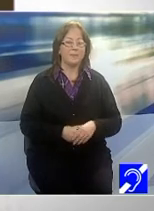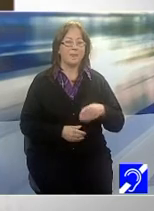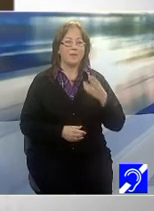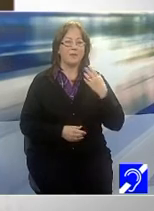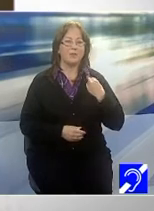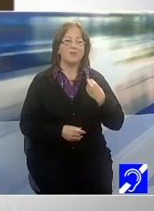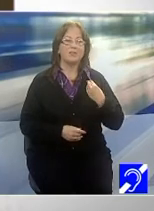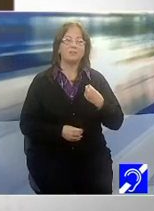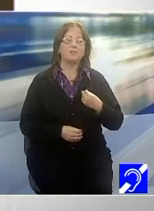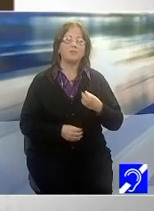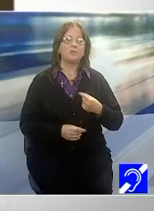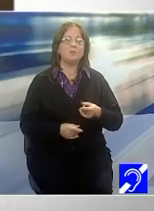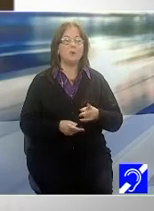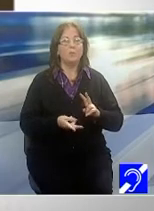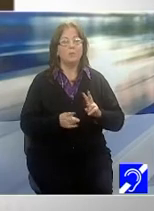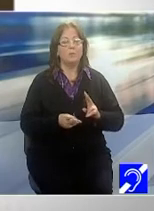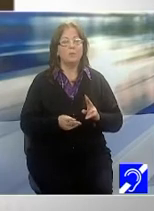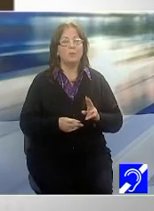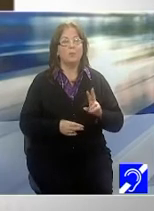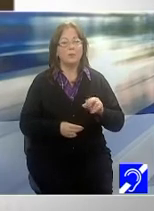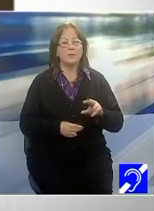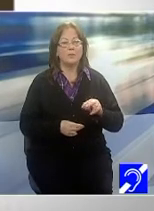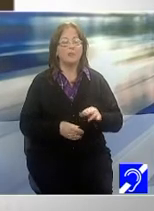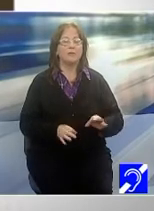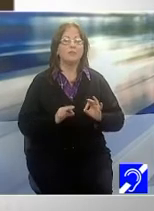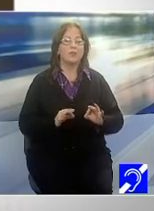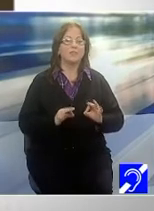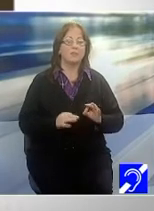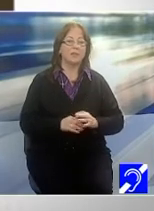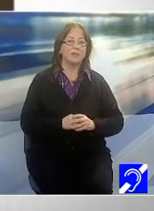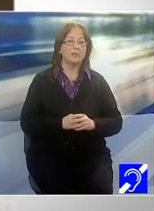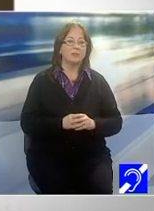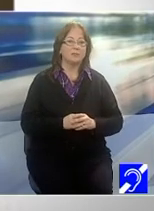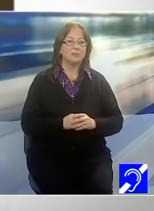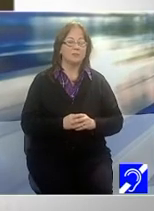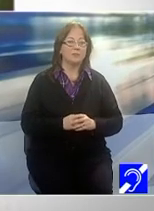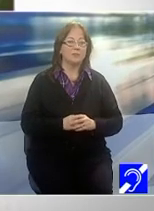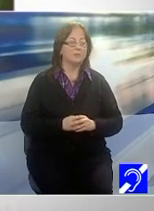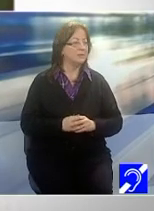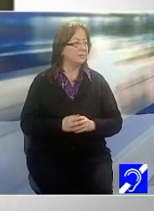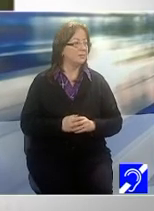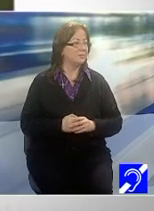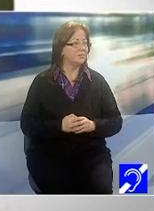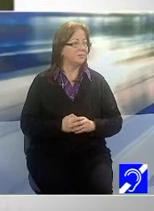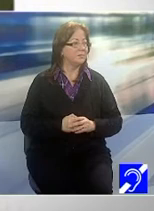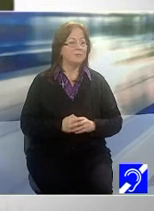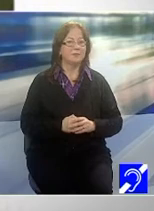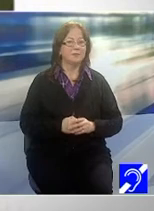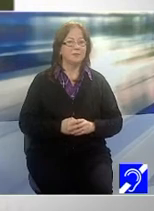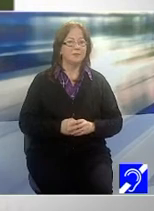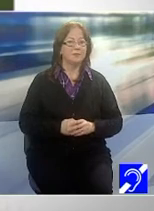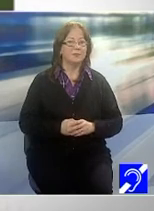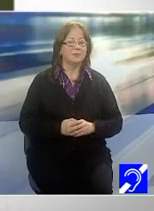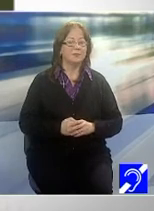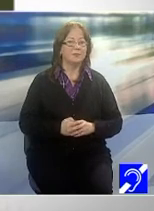wonderful exhibits, these aspects, and a lot of people came together to put this exhibit together, including the Ministry of